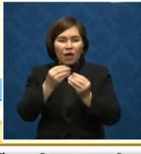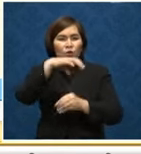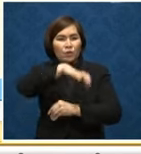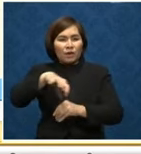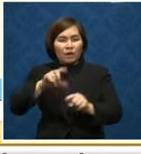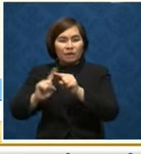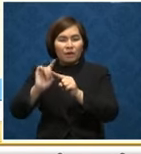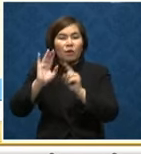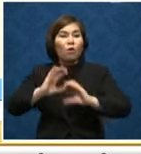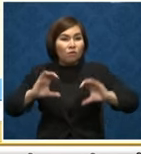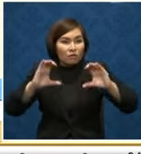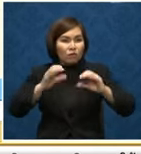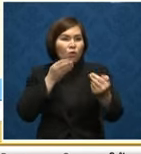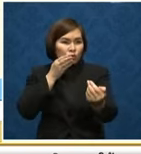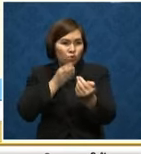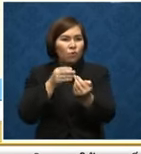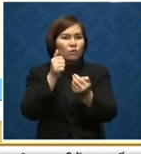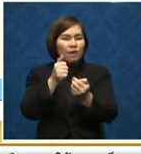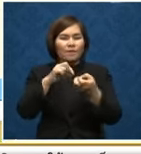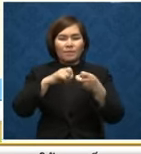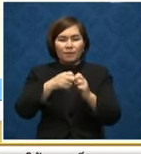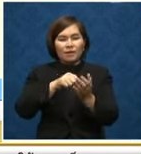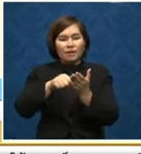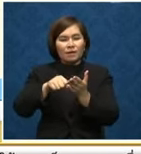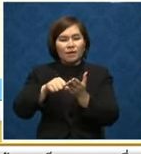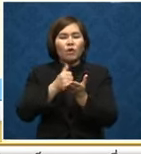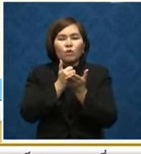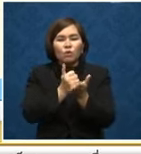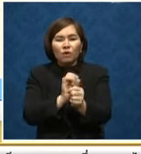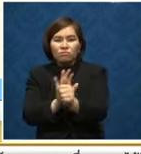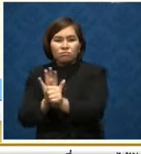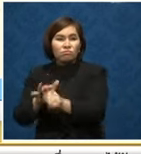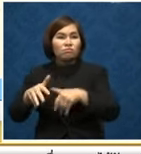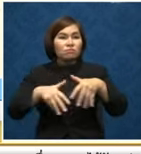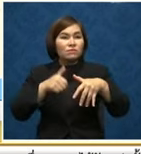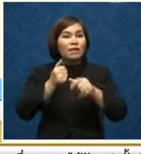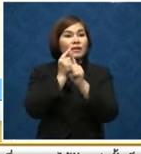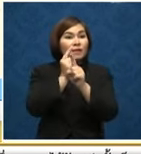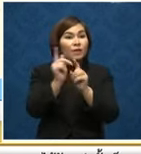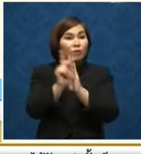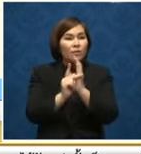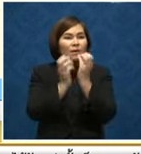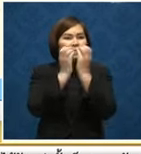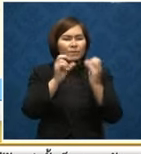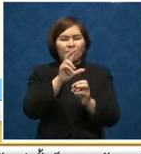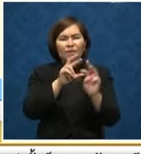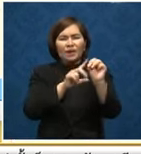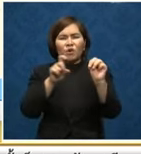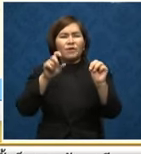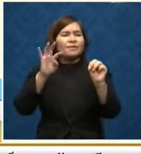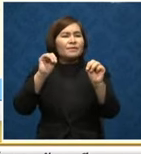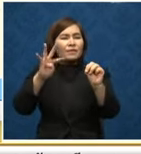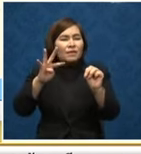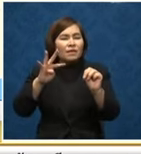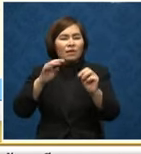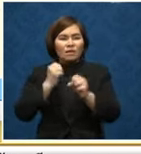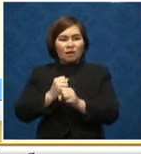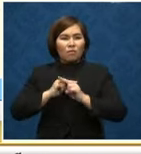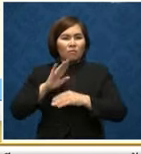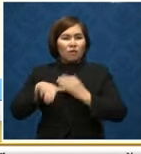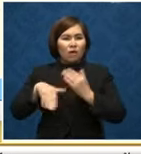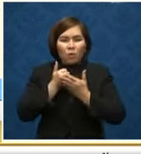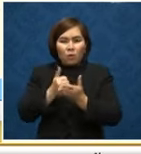ของภาครัฐแล้วก็ได้รับการแก้ไขปัญหาให้กับพี่น้องประชาชนเพราะด้วยรัฐธรรมนูญมาตรา144เนี่ยพวกเราถูกมัดมือมัดเท้าครับไม่สามารถ